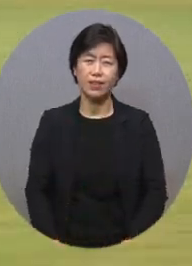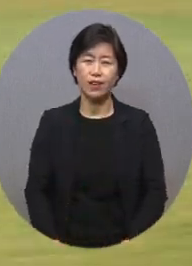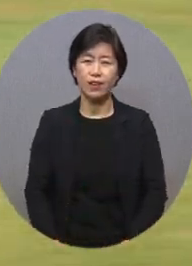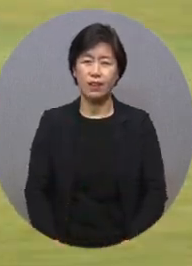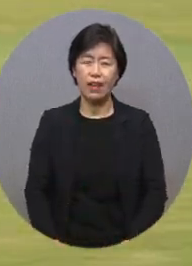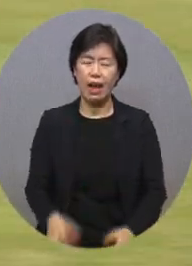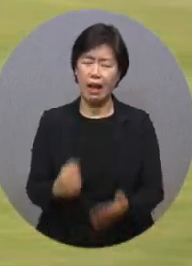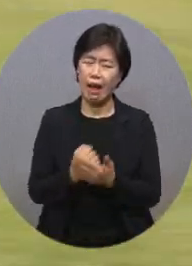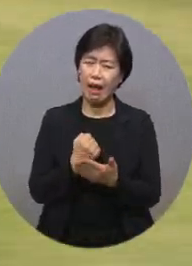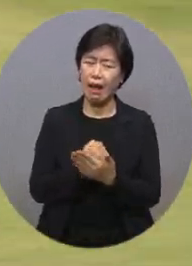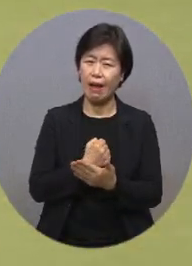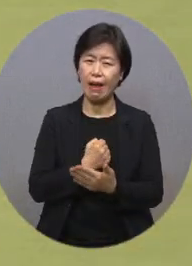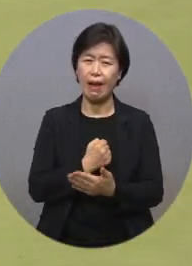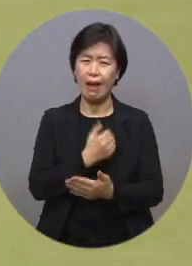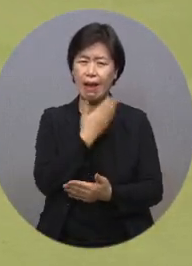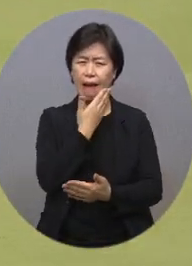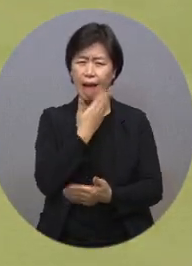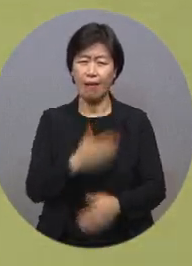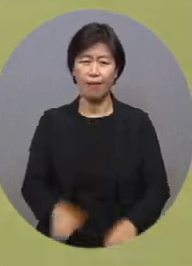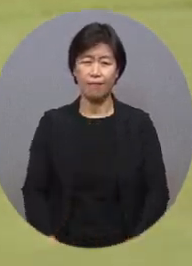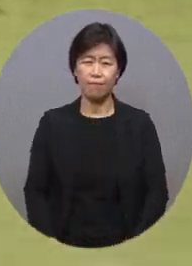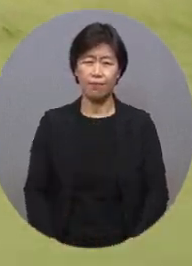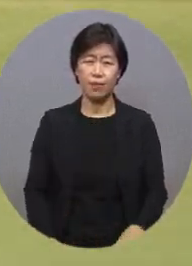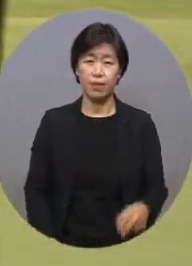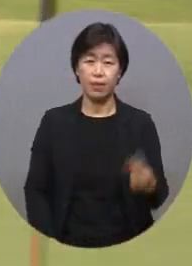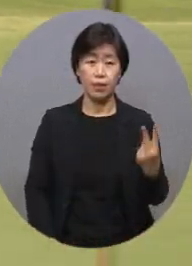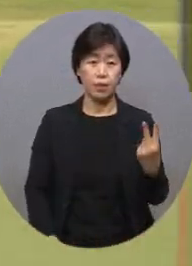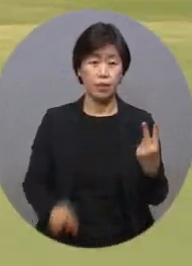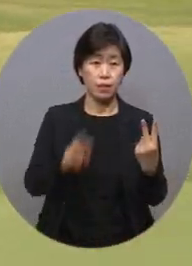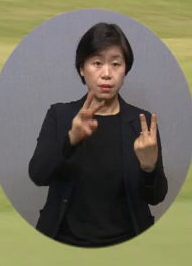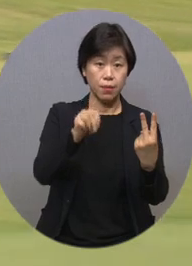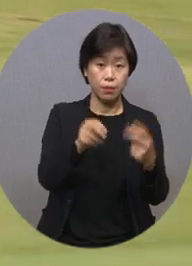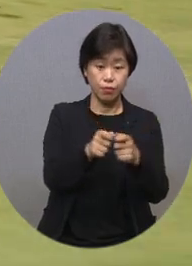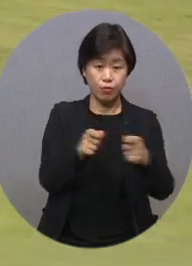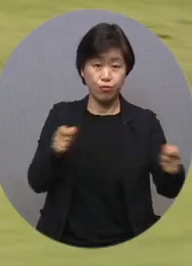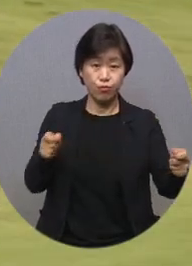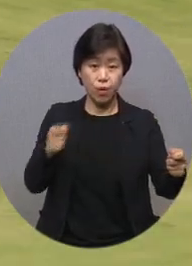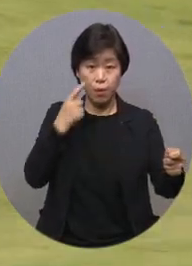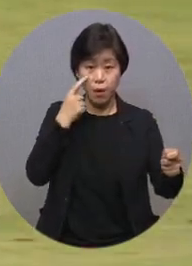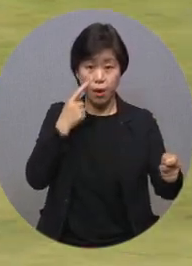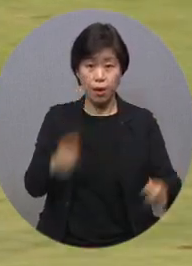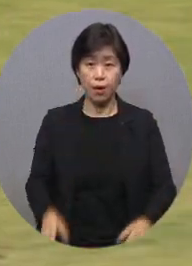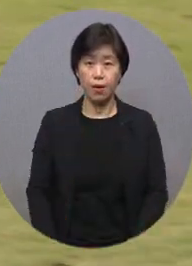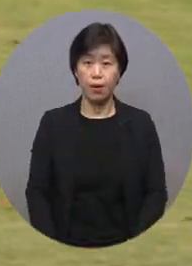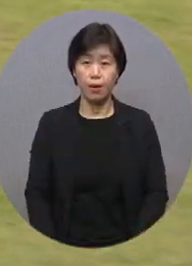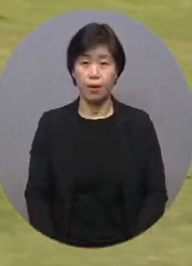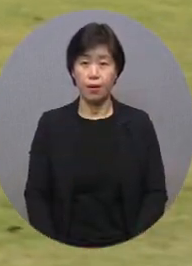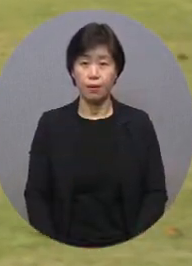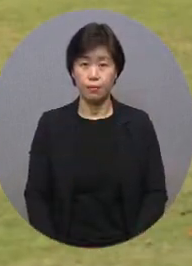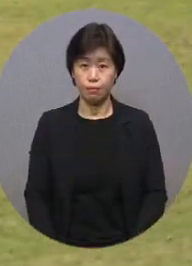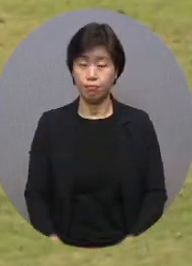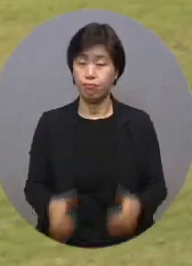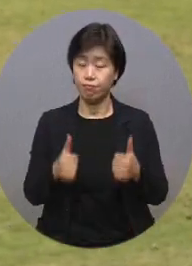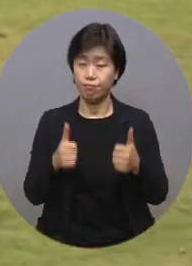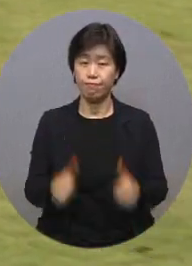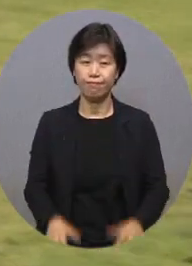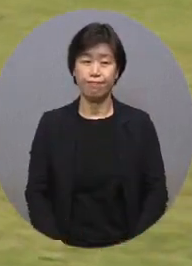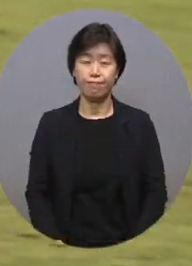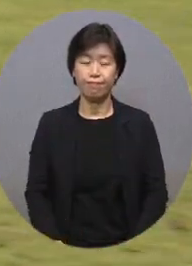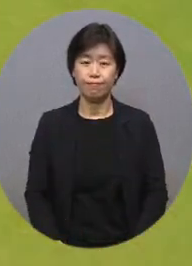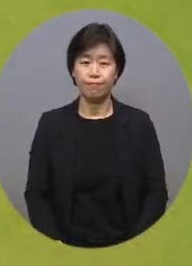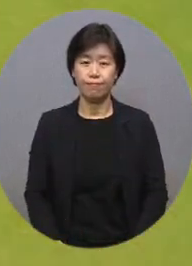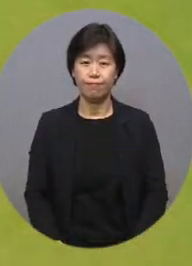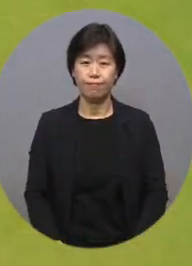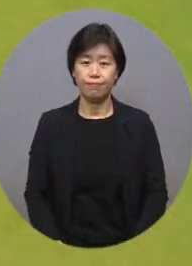거시대야, 우리 2m 줄 있죠, 줄. 우와, 오케이. 줄 있죠. 거기 오케이션이 있어. 줄을 이렇게 그렇지. 하면. 오, 나이스.